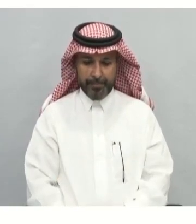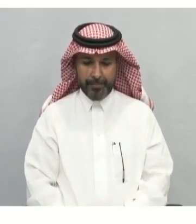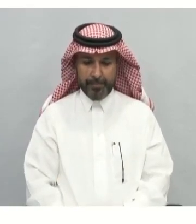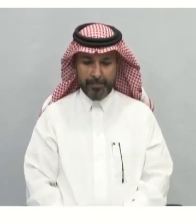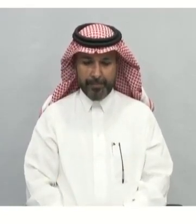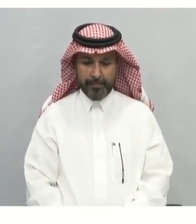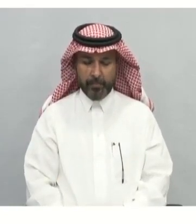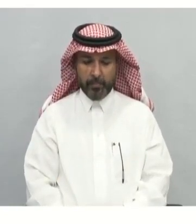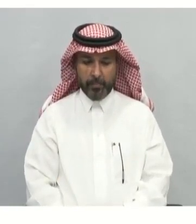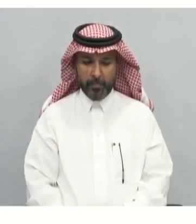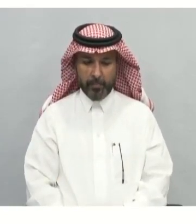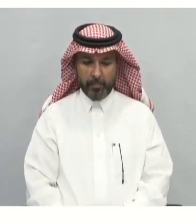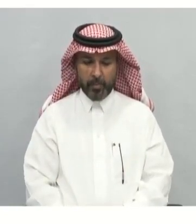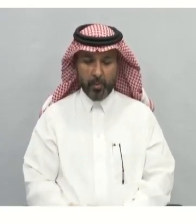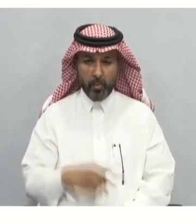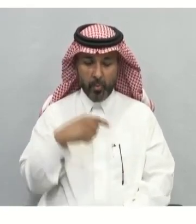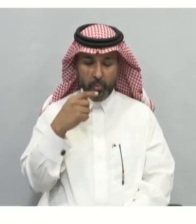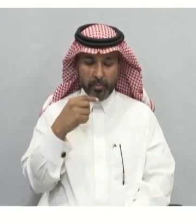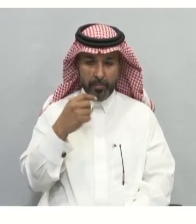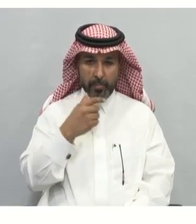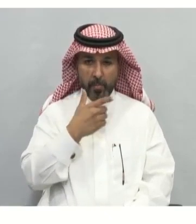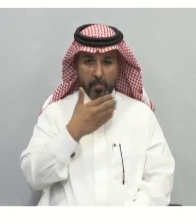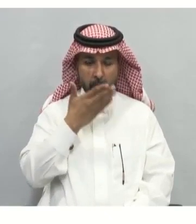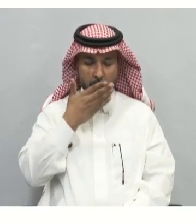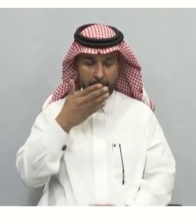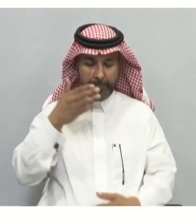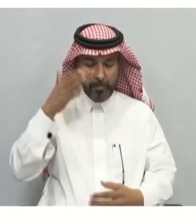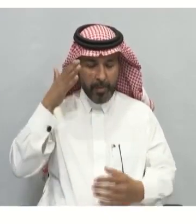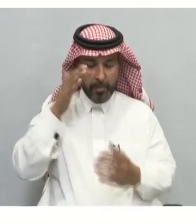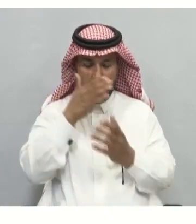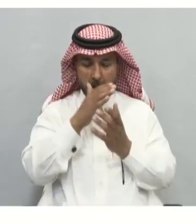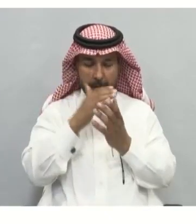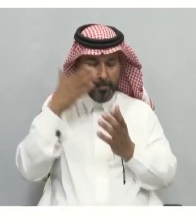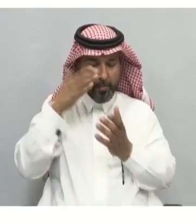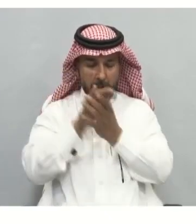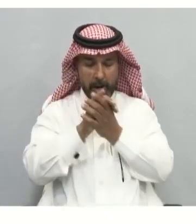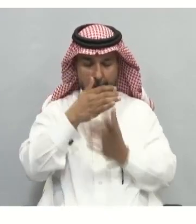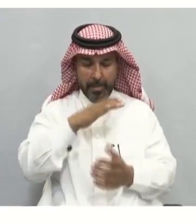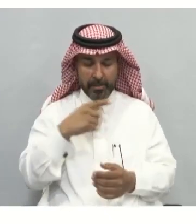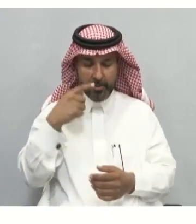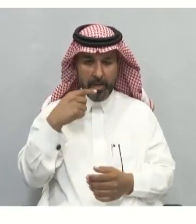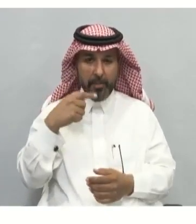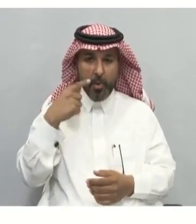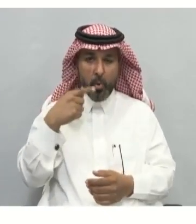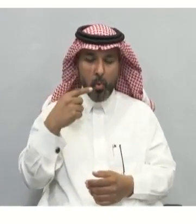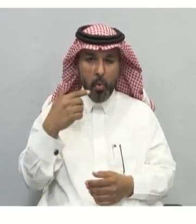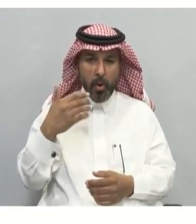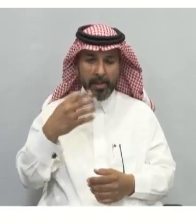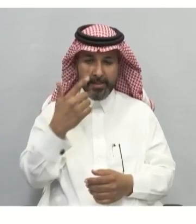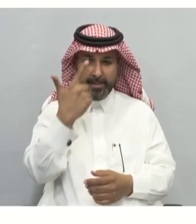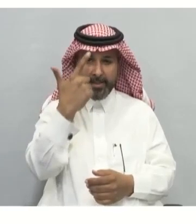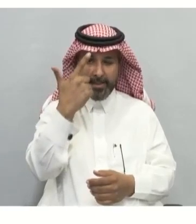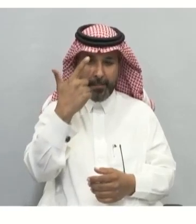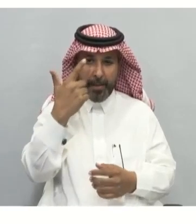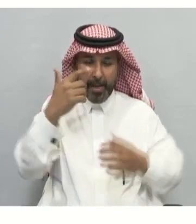حديث ابي هريره رضي الله عنه ان النبي صلى الله عليه وسلم قال سبعه